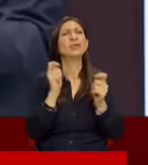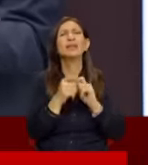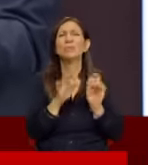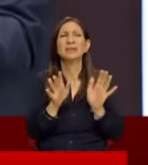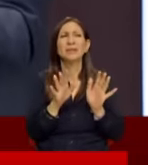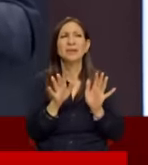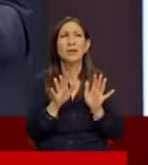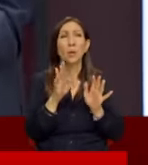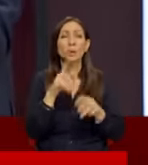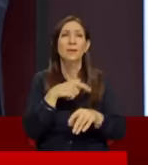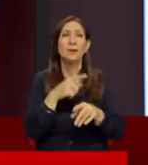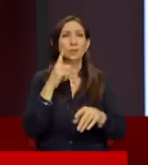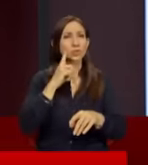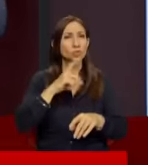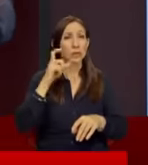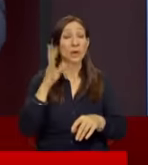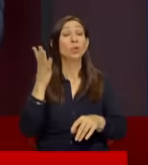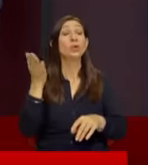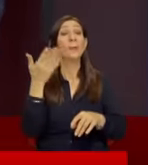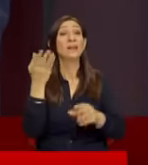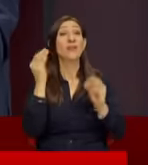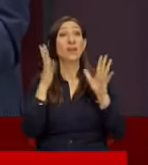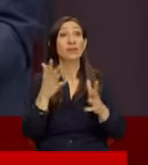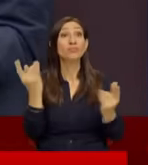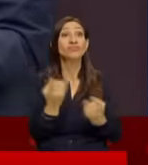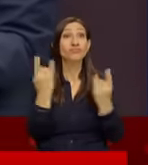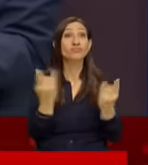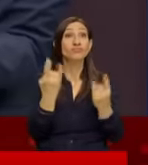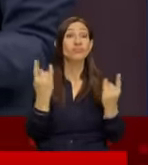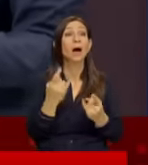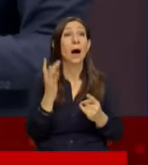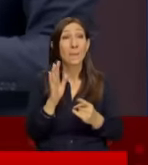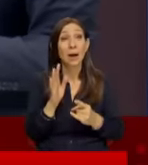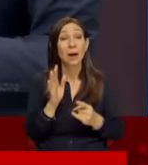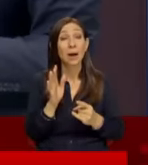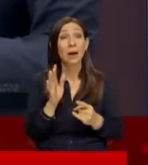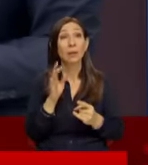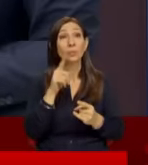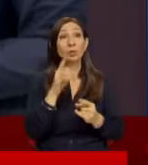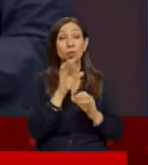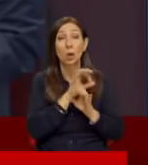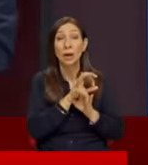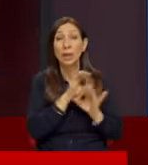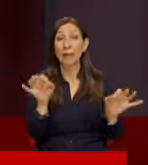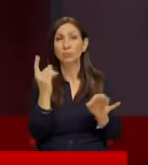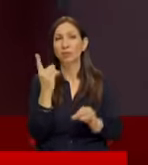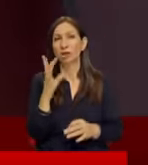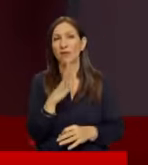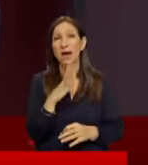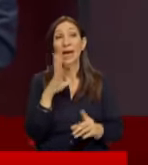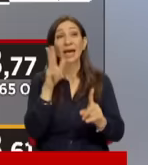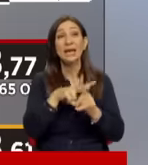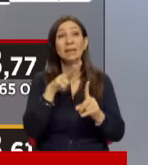değişmedi. O zaman da Cumhurbaşkanı, hatta o zaman daha çok sağdaydı. Ama burada çok net bir mesaj var.